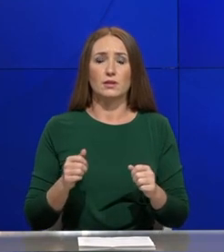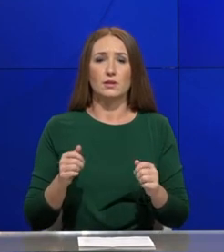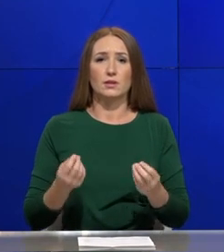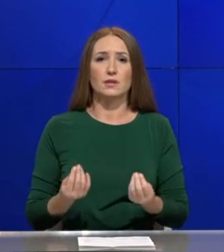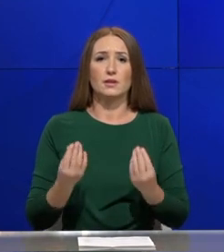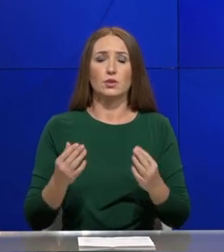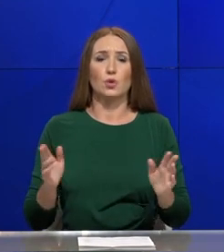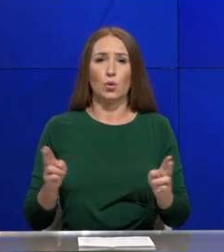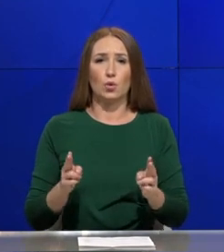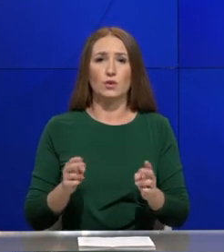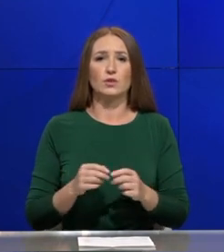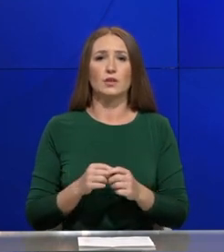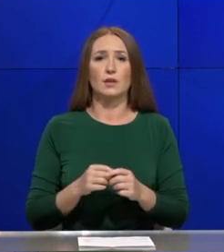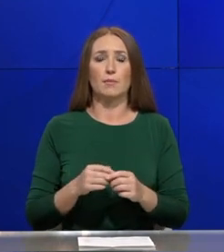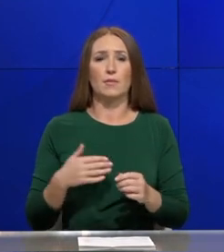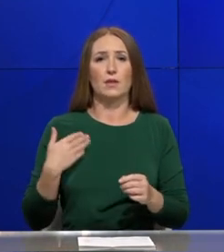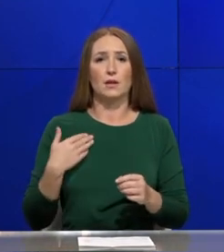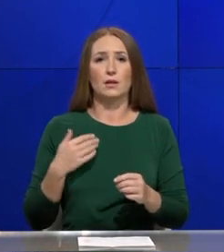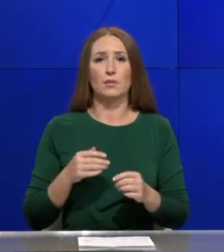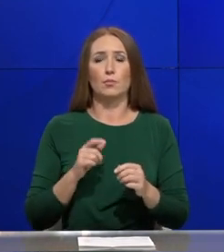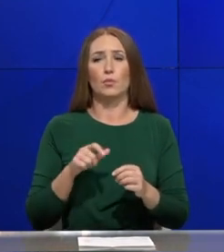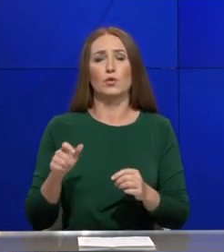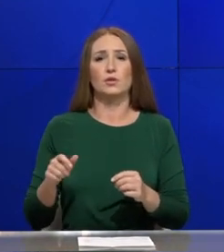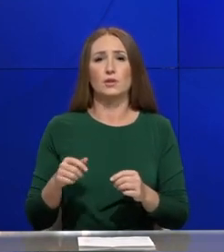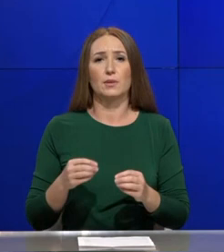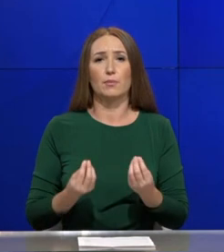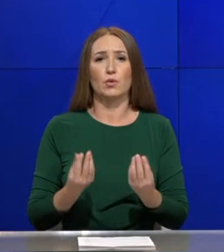mladi, porodica i poljoprivreda.